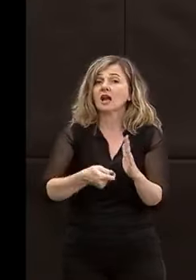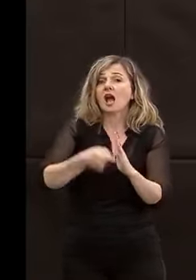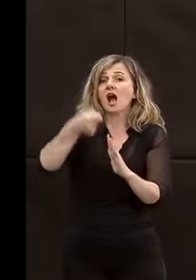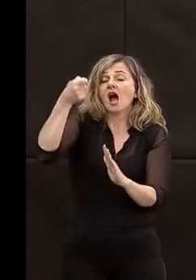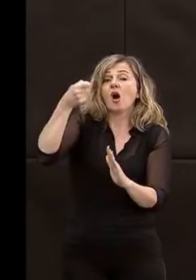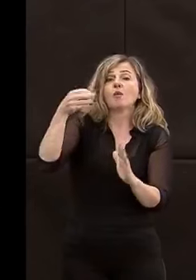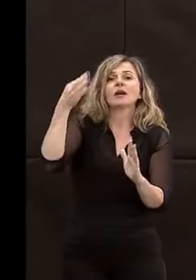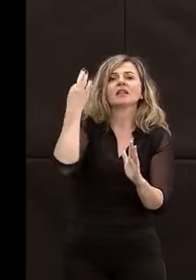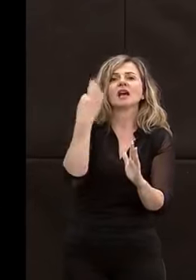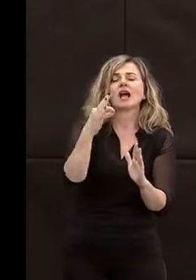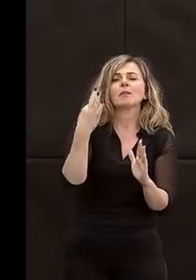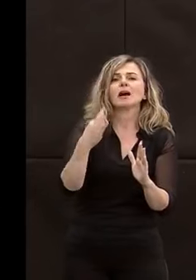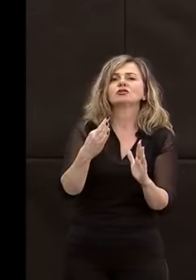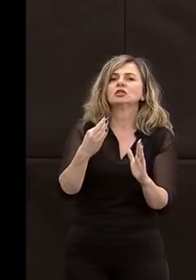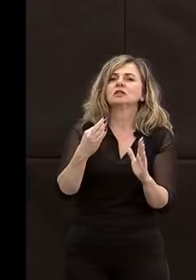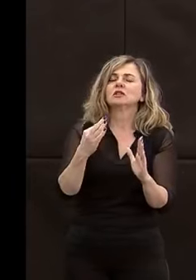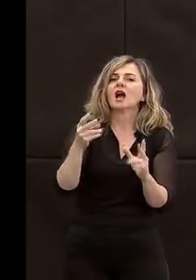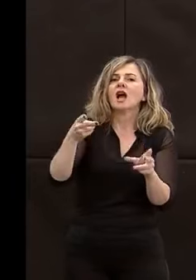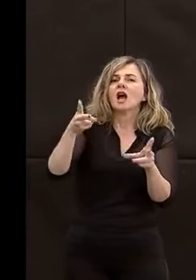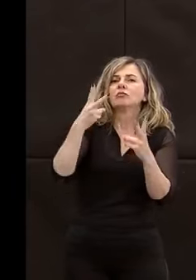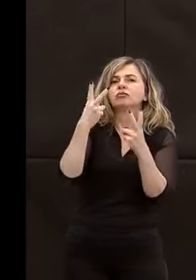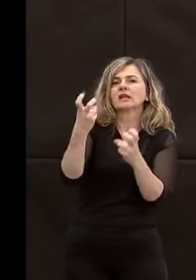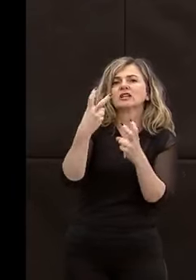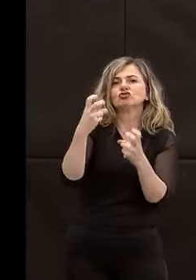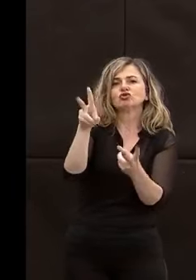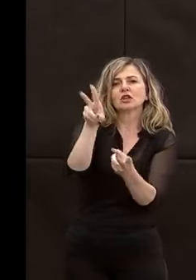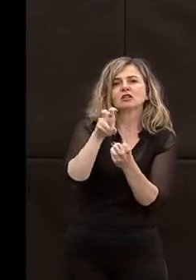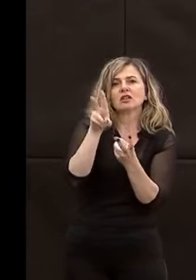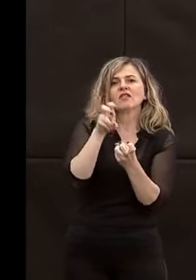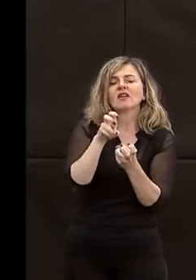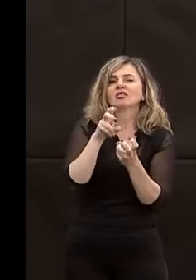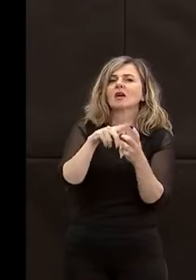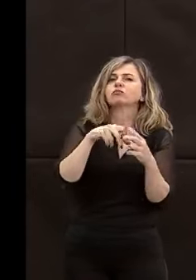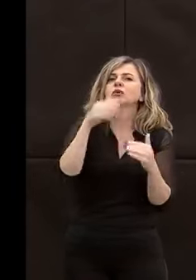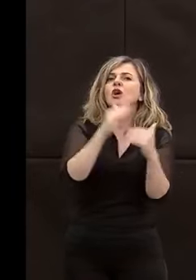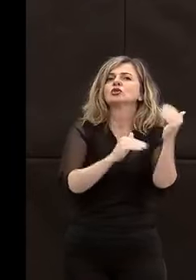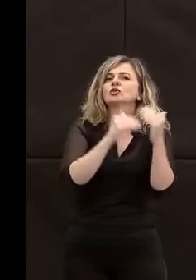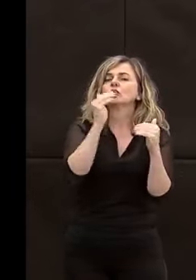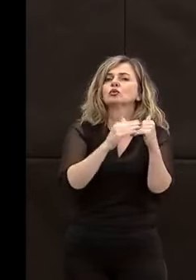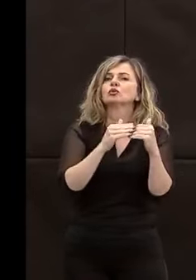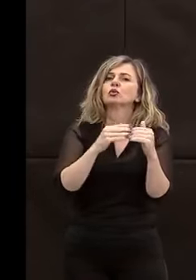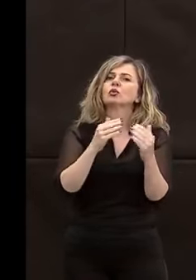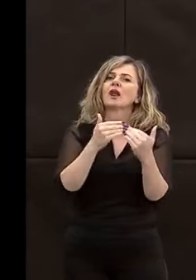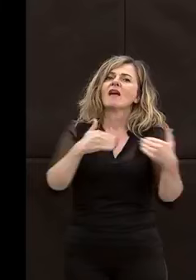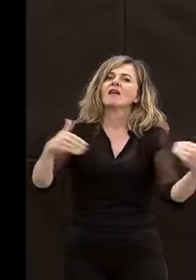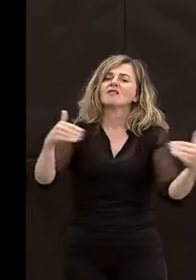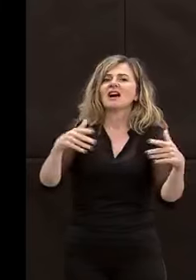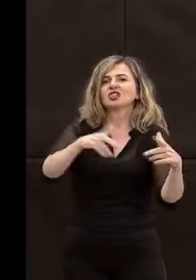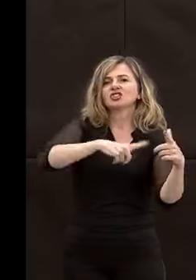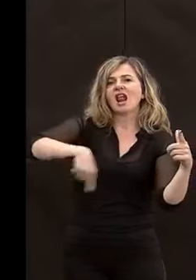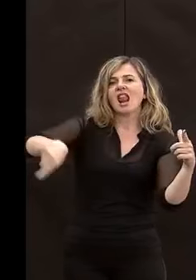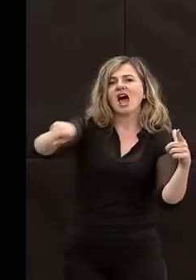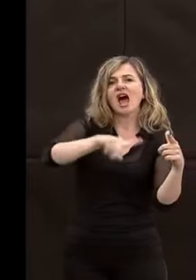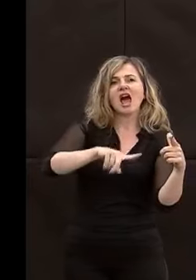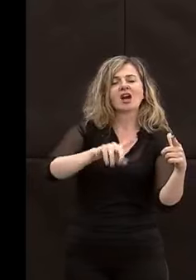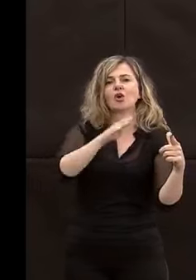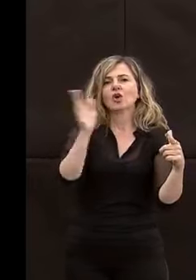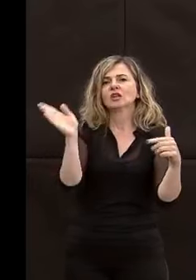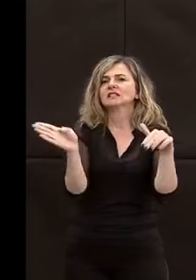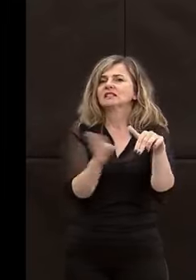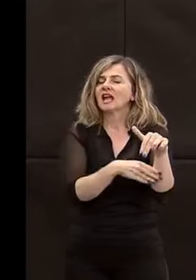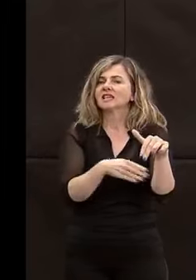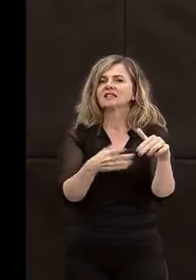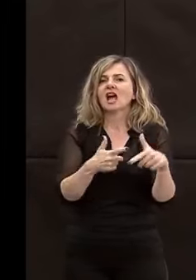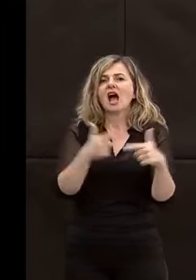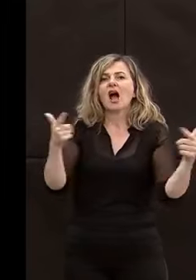capacità di ricettività delle strutture in fascia a lago senza per aumentare i volumi esistenti